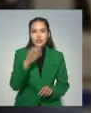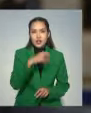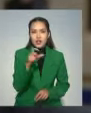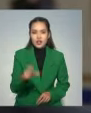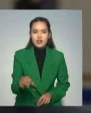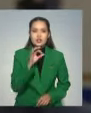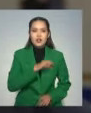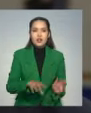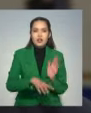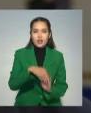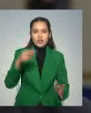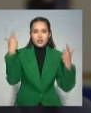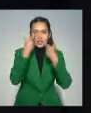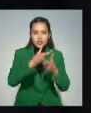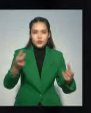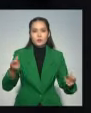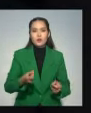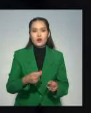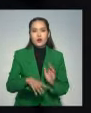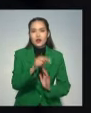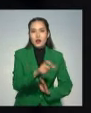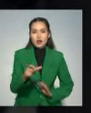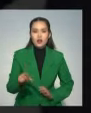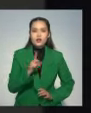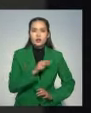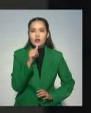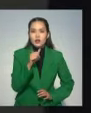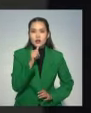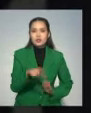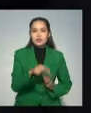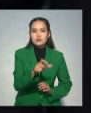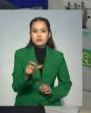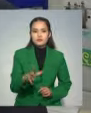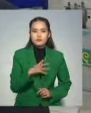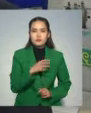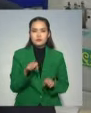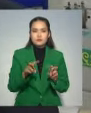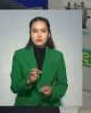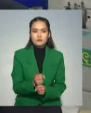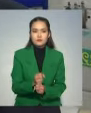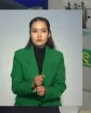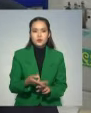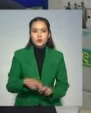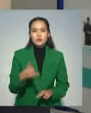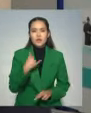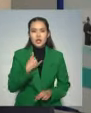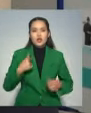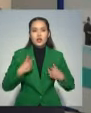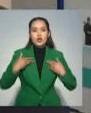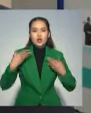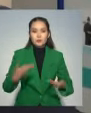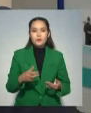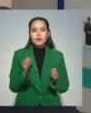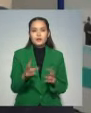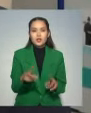советуют избирателям информацию о кандидатах искать на сайтах территориальных избирательных комиссий. Поэтому я рекомендую как